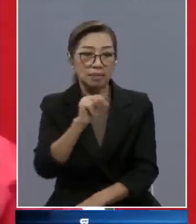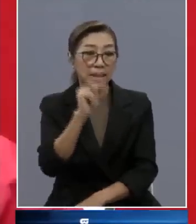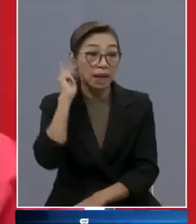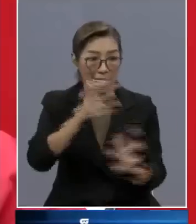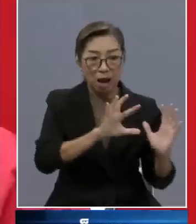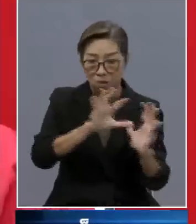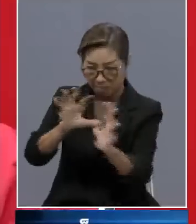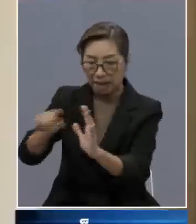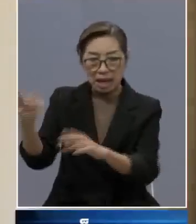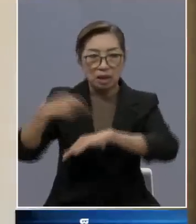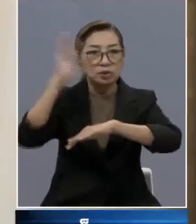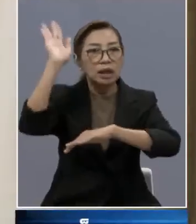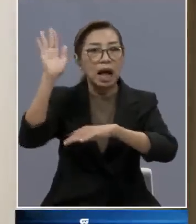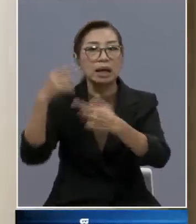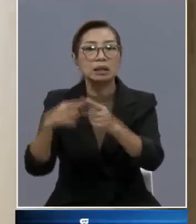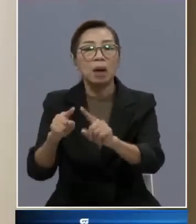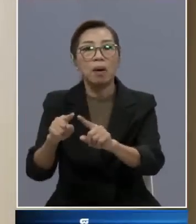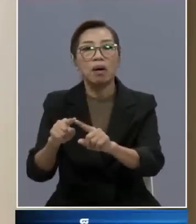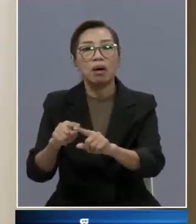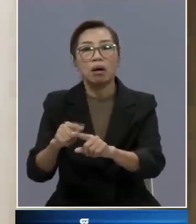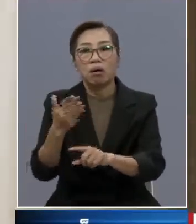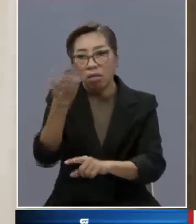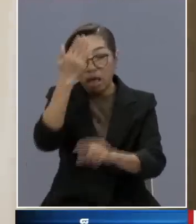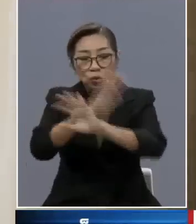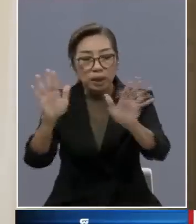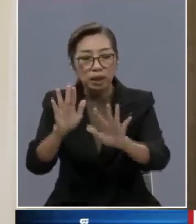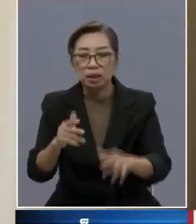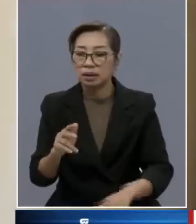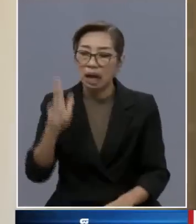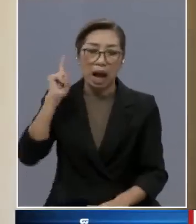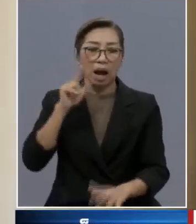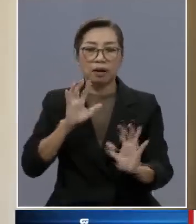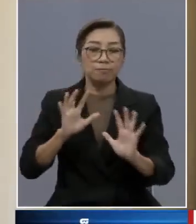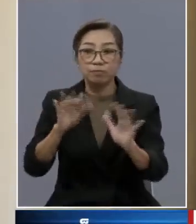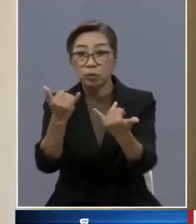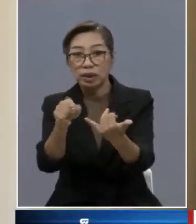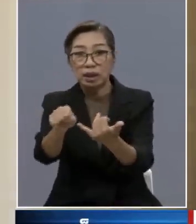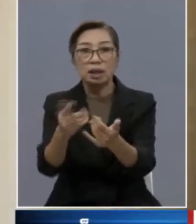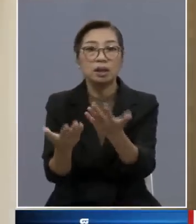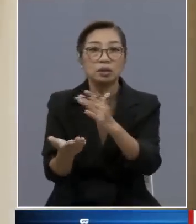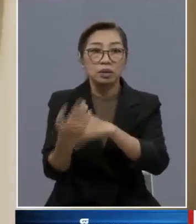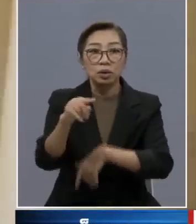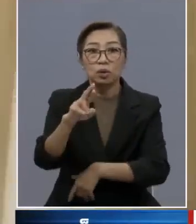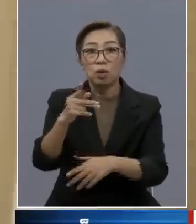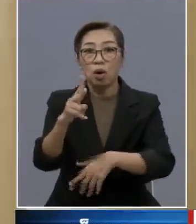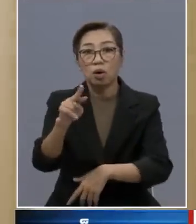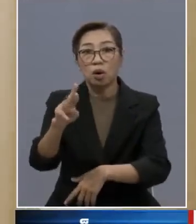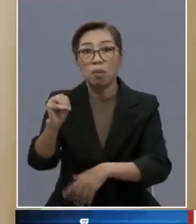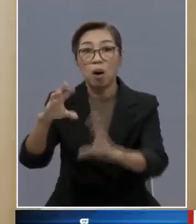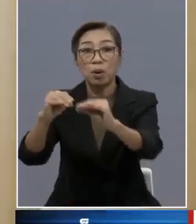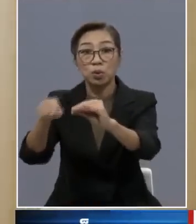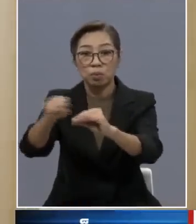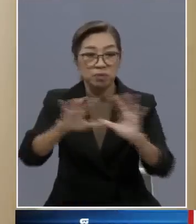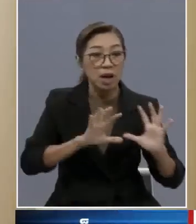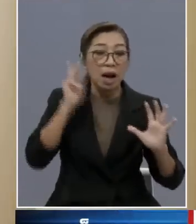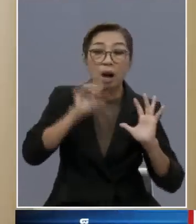งวันนี้ปรากฏมายกเลิกอัลฟาแลบนะฮะแล้วสุดท้ายนักข่าวไปเจอคุณสันติวันนี้ที่ประชุมครม.ก็บอกว่าเอ้าทำไมตอน